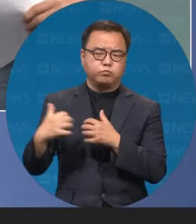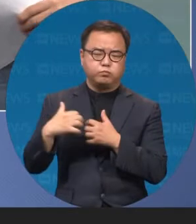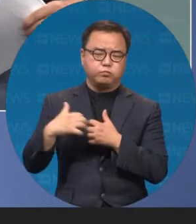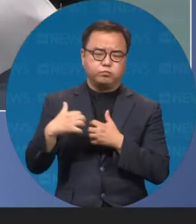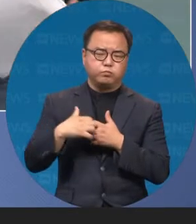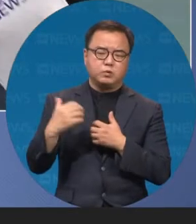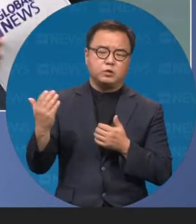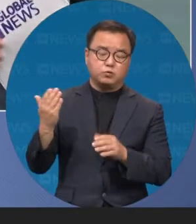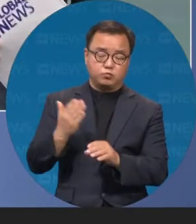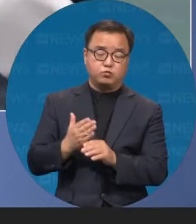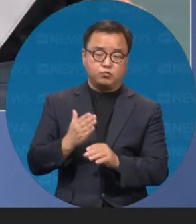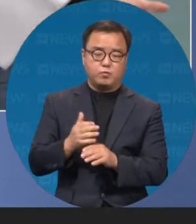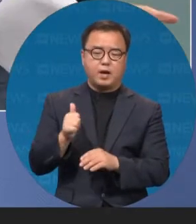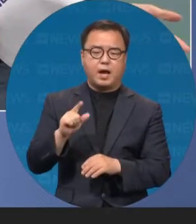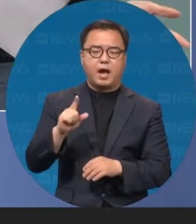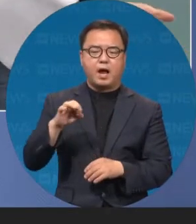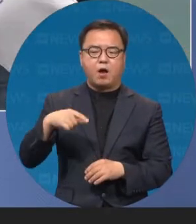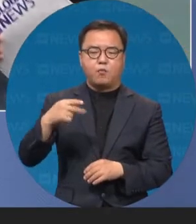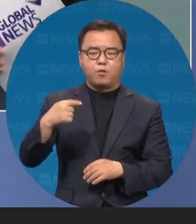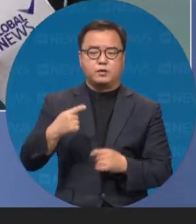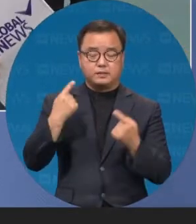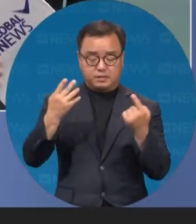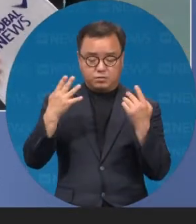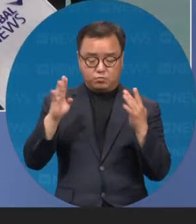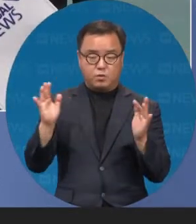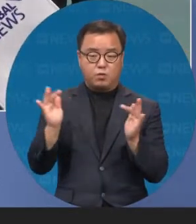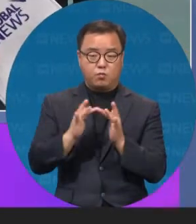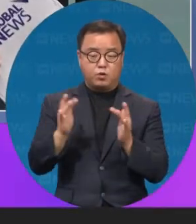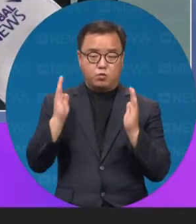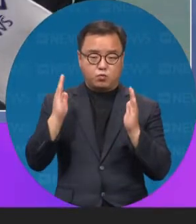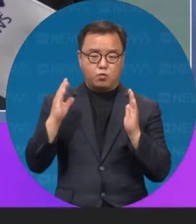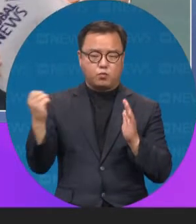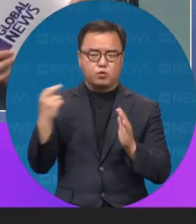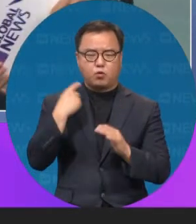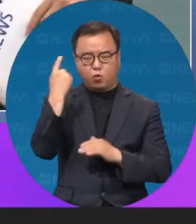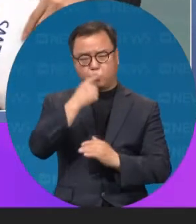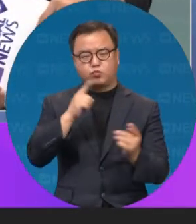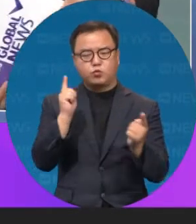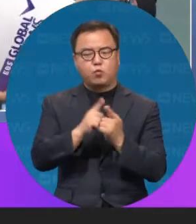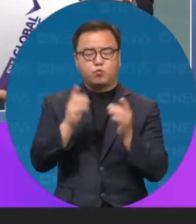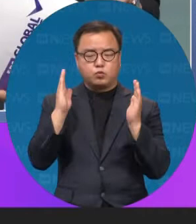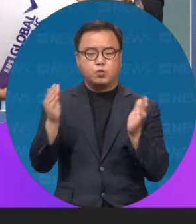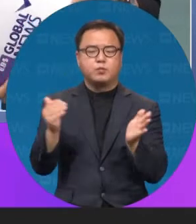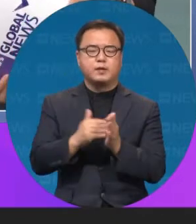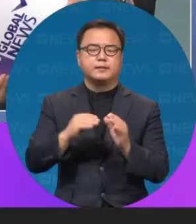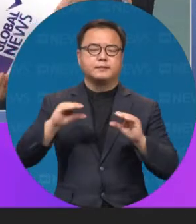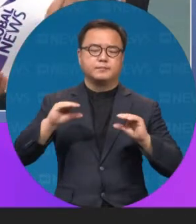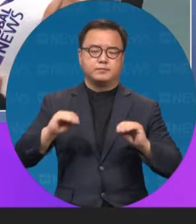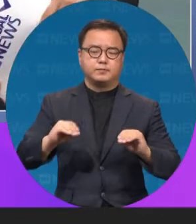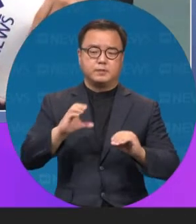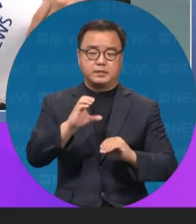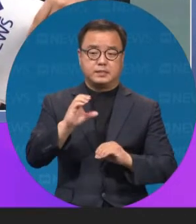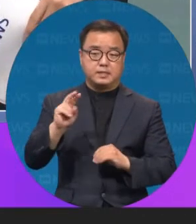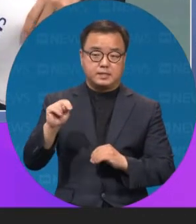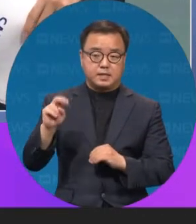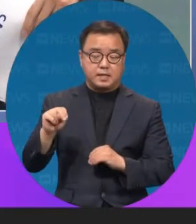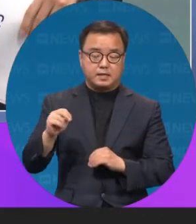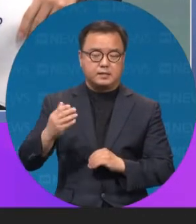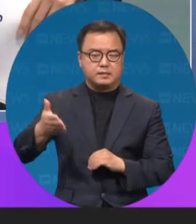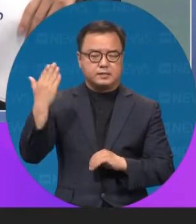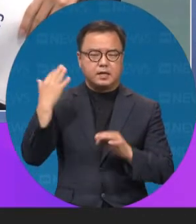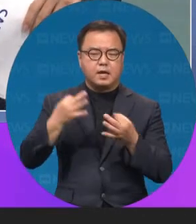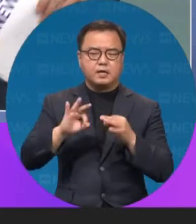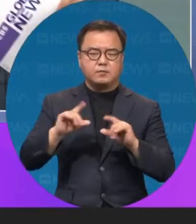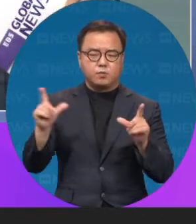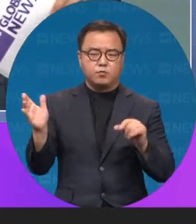랜섬 의 공격을 받아 에 원격 썩은 물론 일부 대면서 까지 중단한 건데요 cnn 지난 금요일부터 2대 안내 인터넷